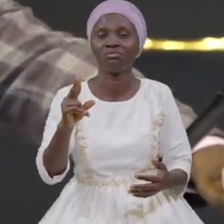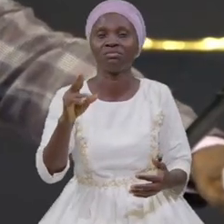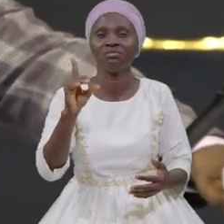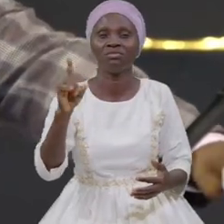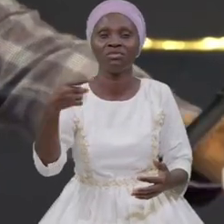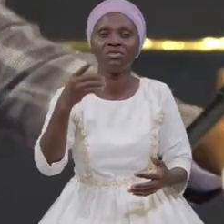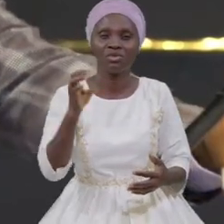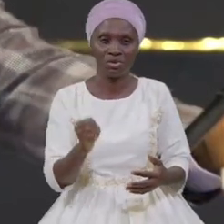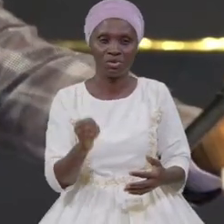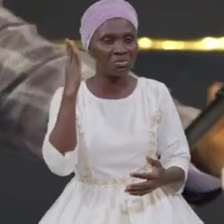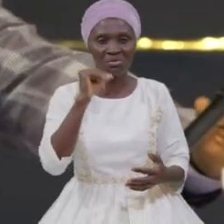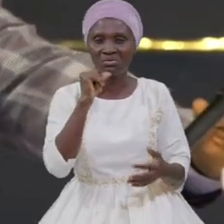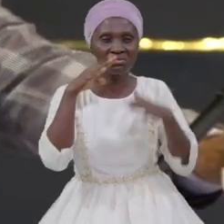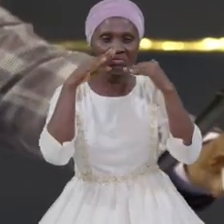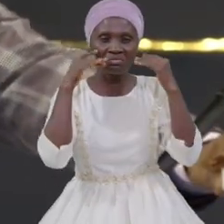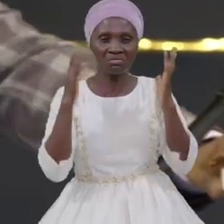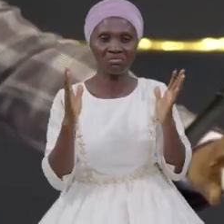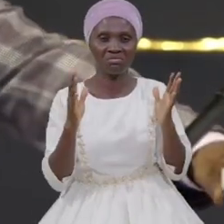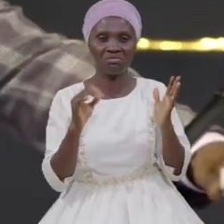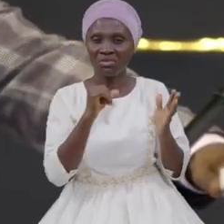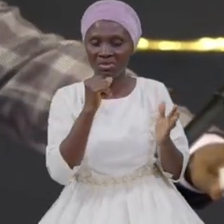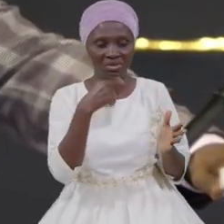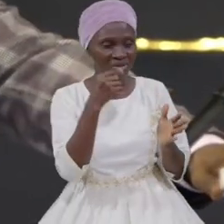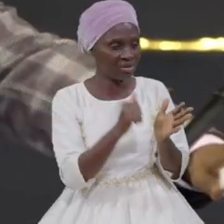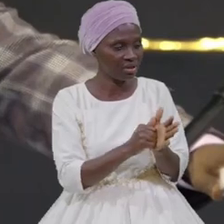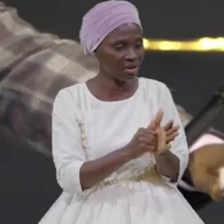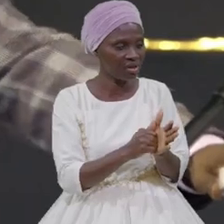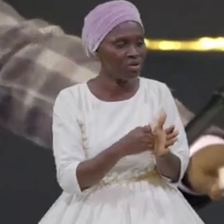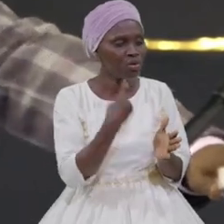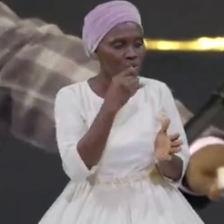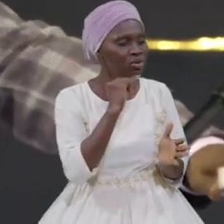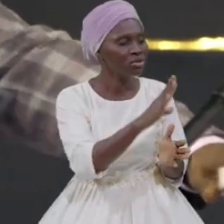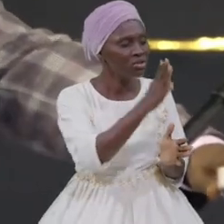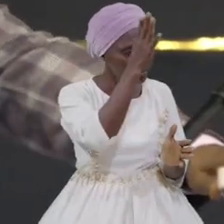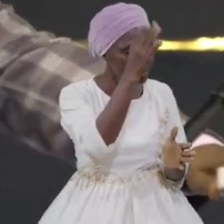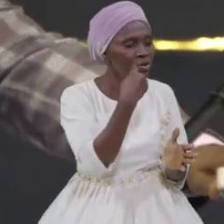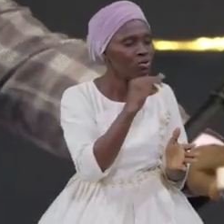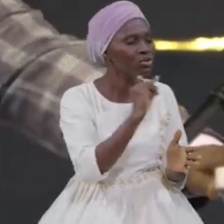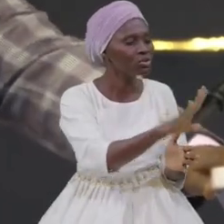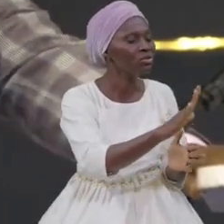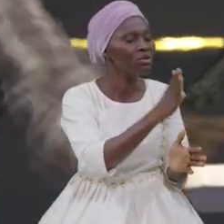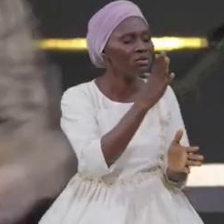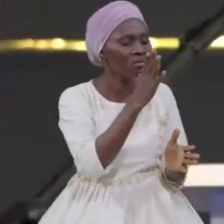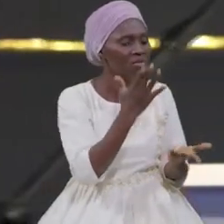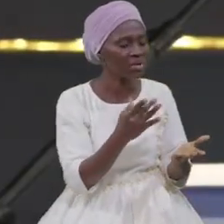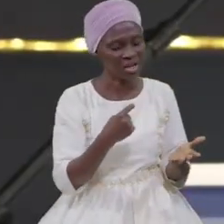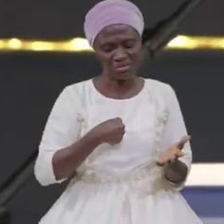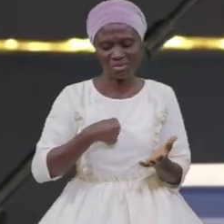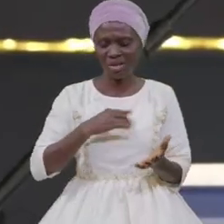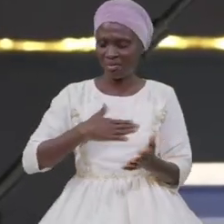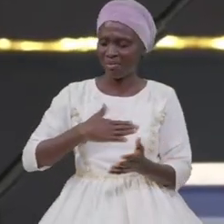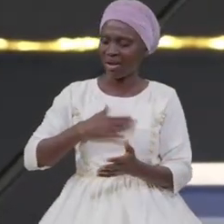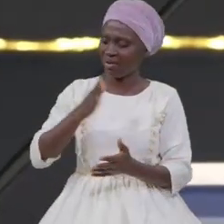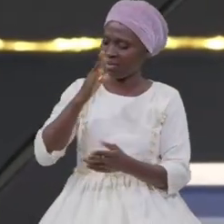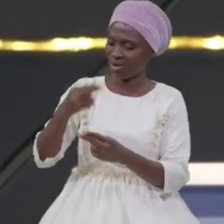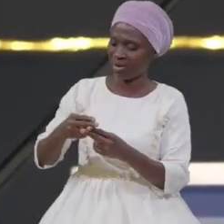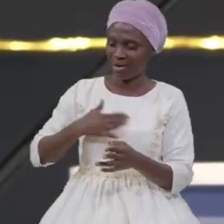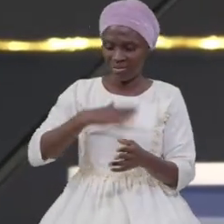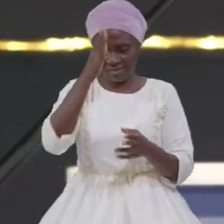qui? Tu es la fille de qui? Je suis la fille de Tetel. La fille de Tetel, madame. Et tu fais